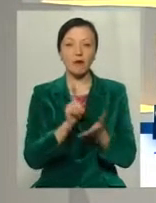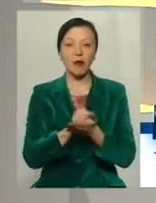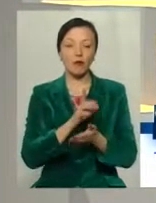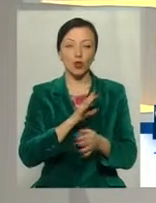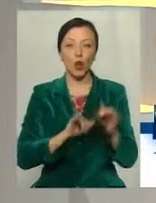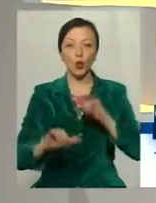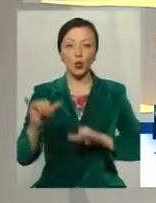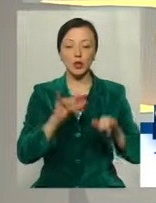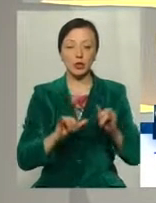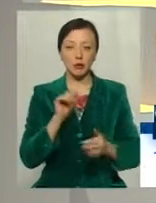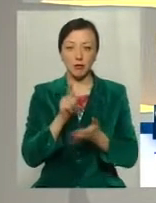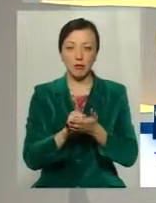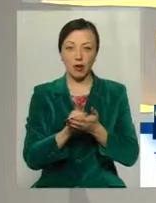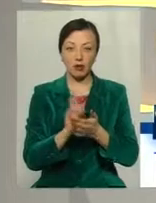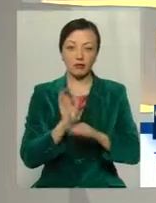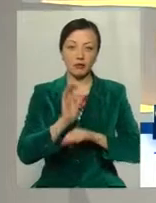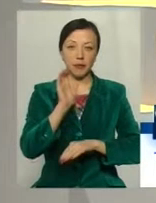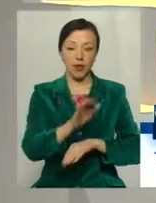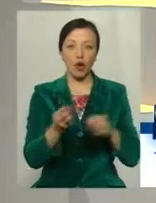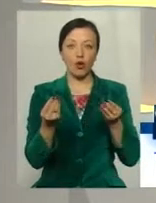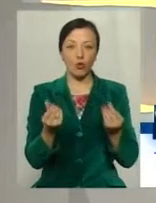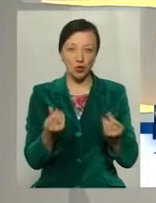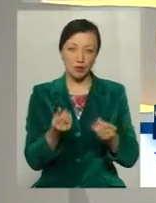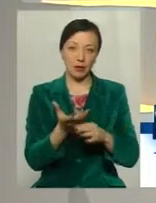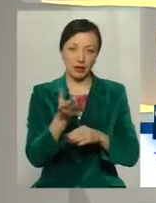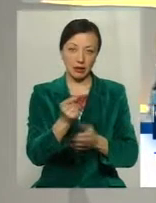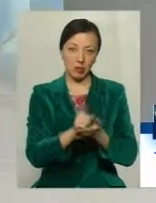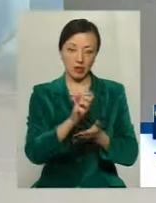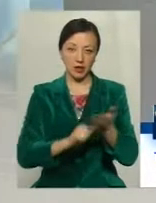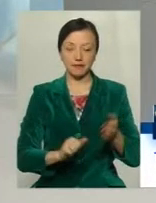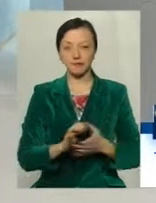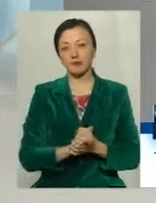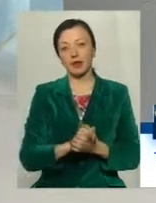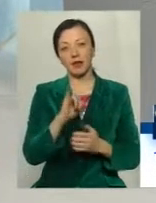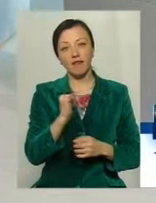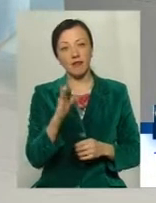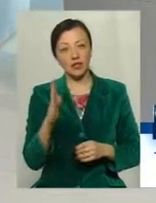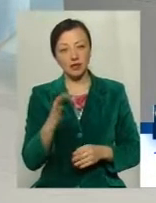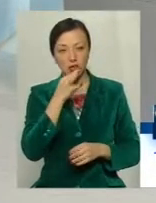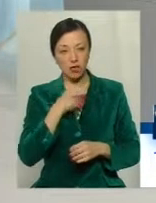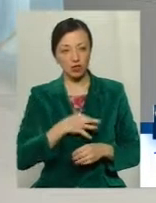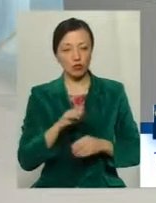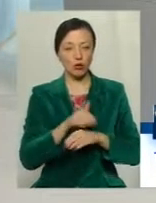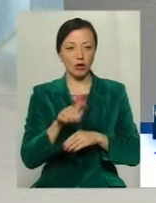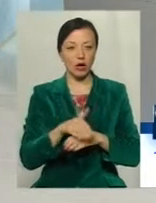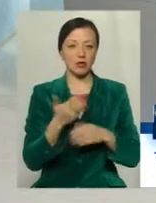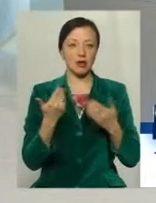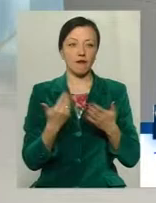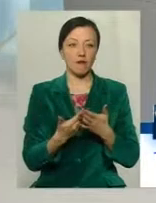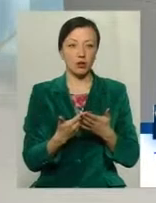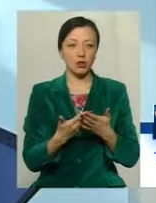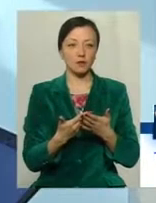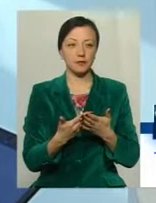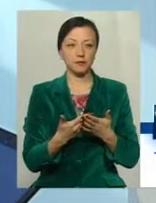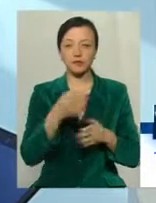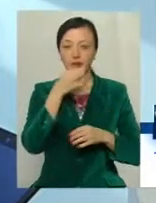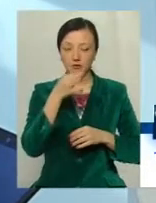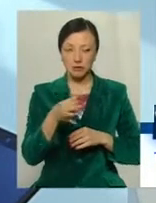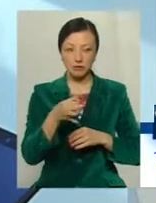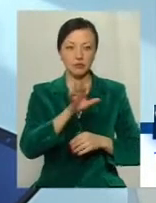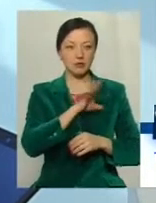Продовження теми, зазначу, працюємо для вас у прямому ефірі. Телефон незмінний 61 90 60. Говоримо сьогодні